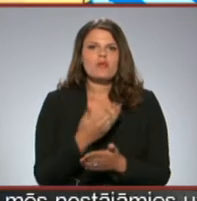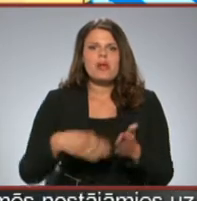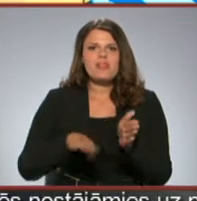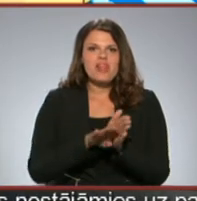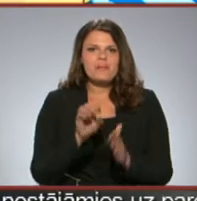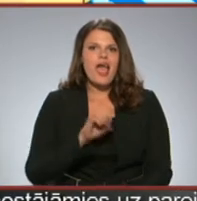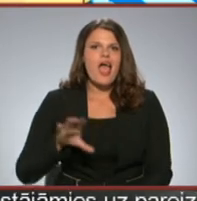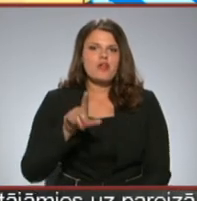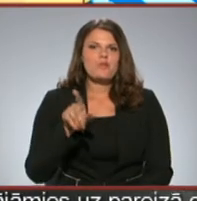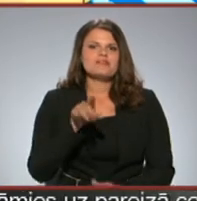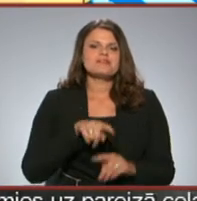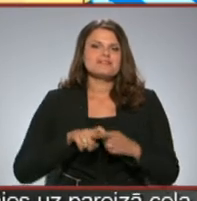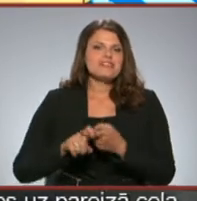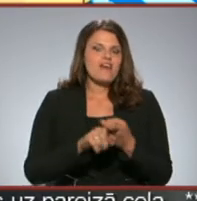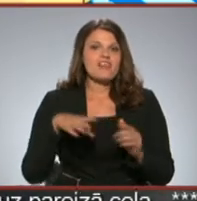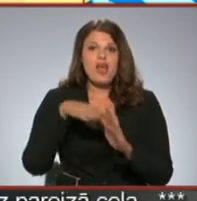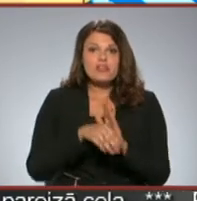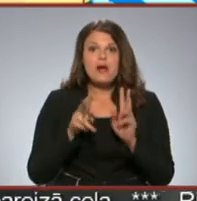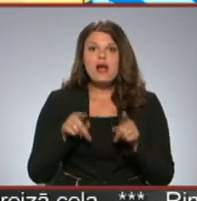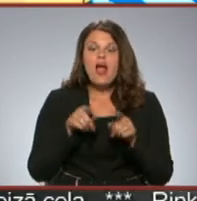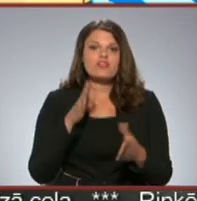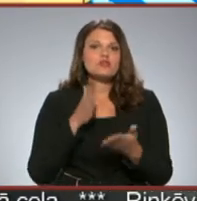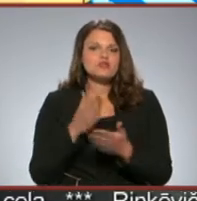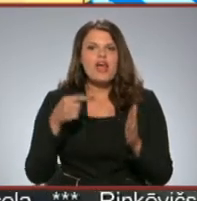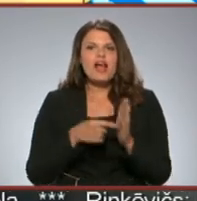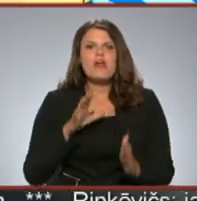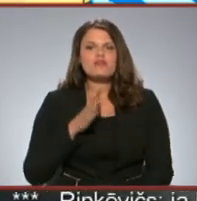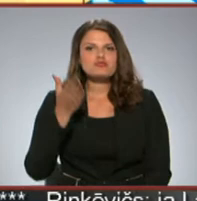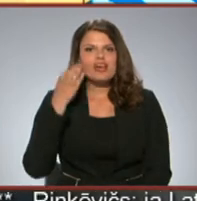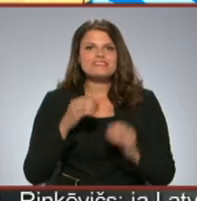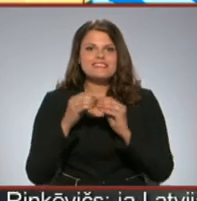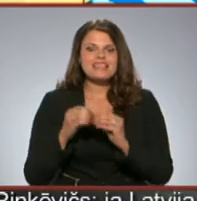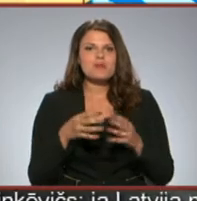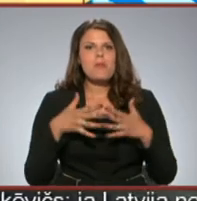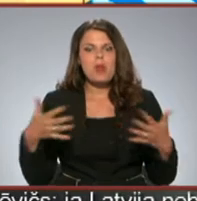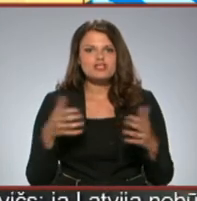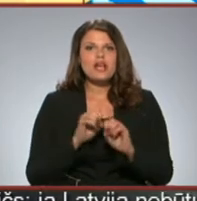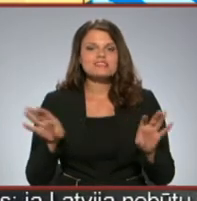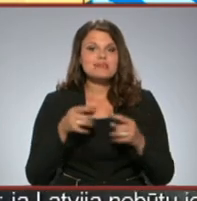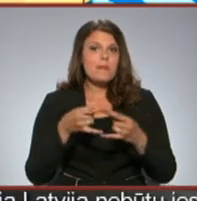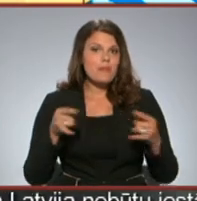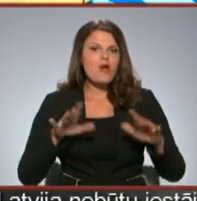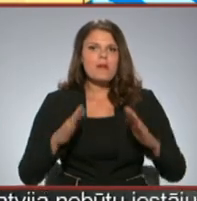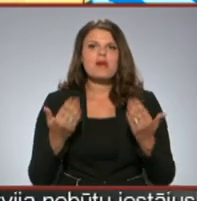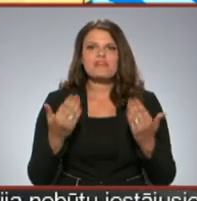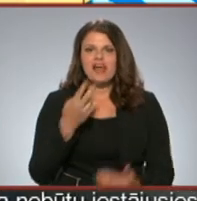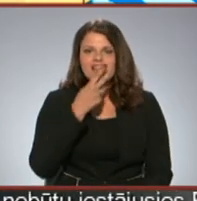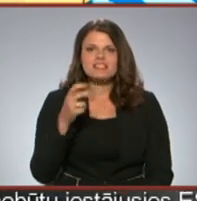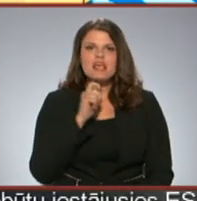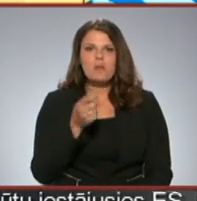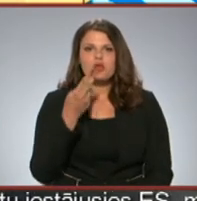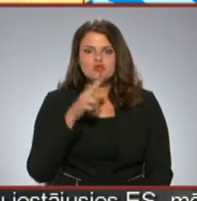dalībniecēm Eiropas Savienībā. Kā tas notika un kādi bijuši aizvedītie 10 gadi, plašāk analizēsim panorāmā, bet tagad redzēsiet reportāžu